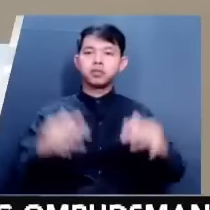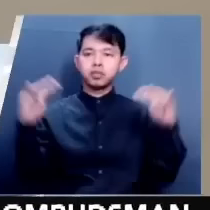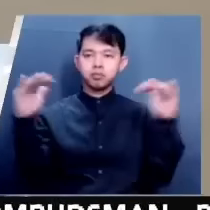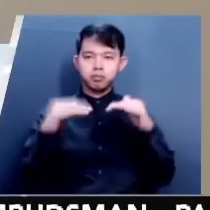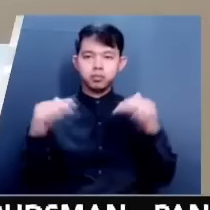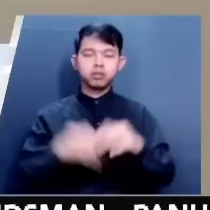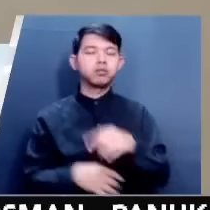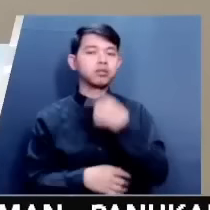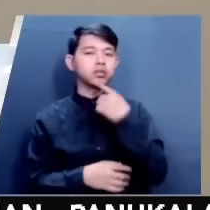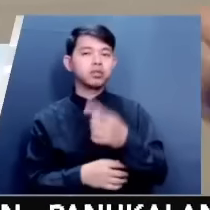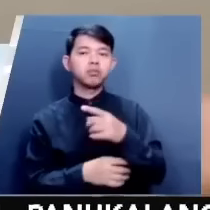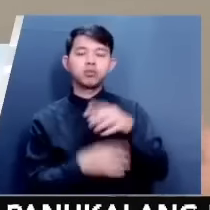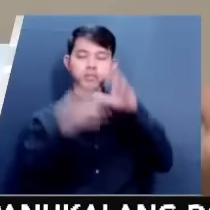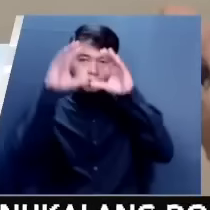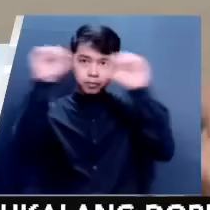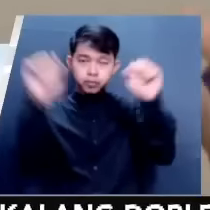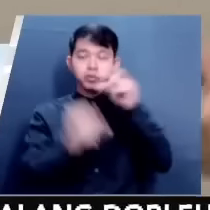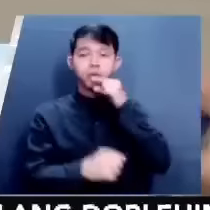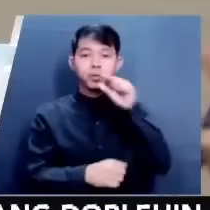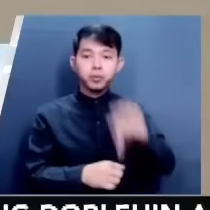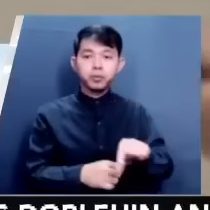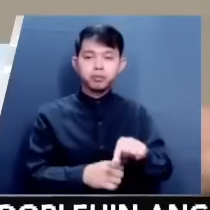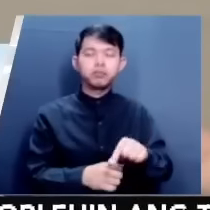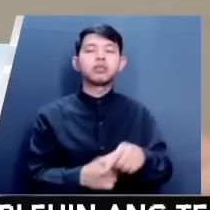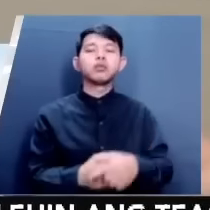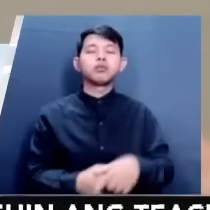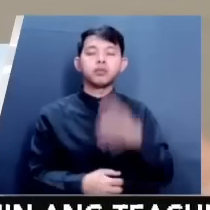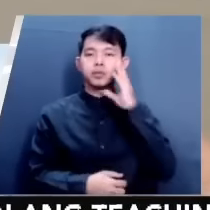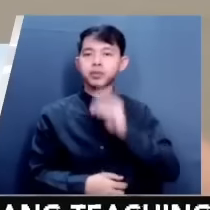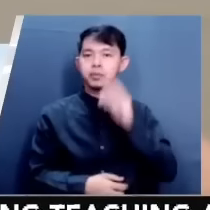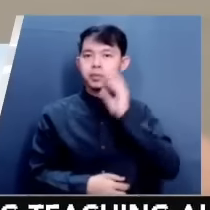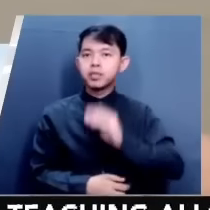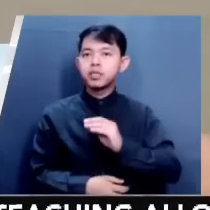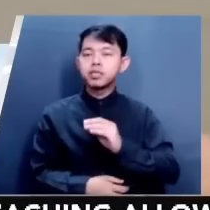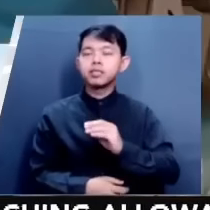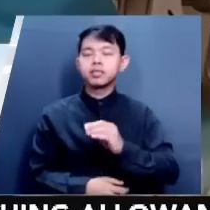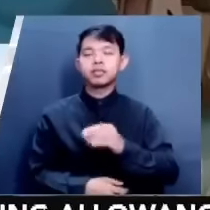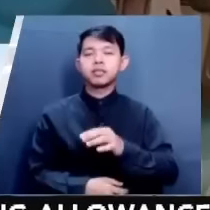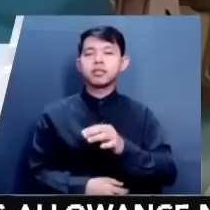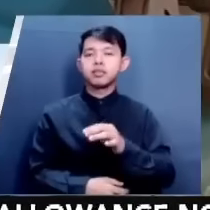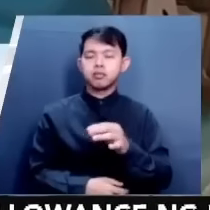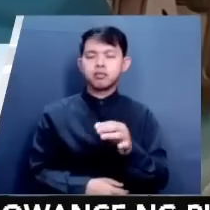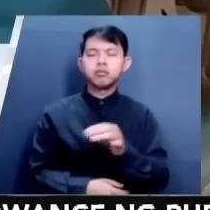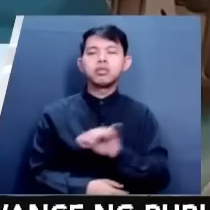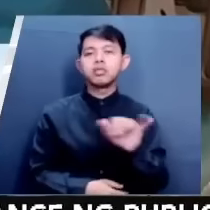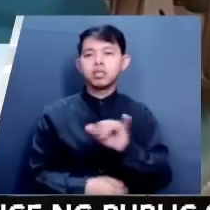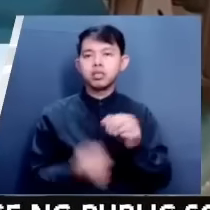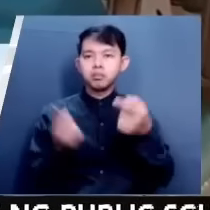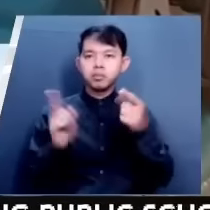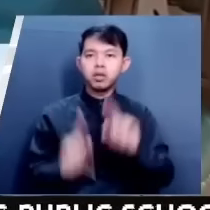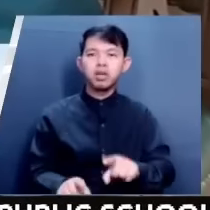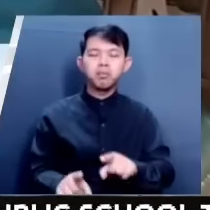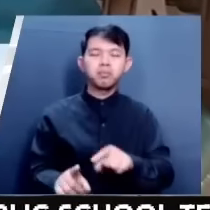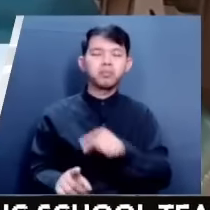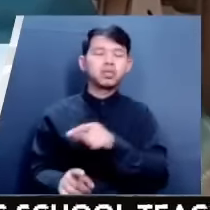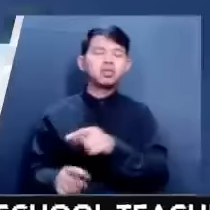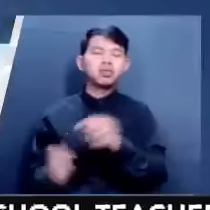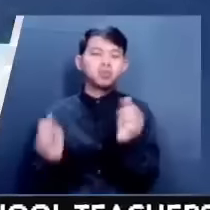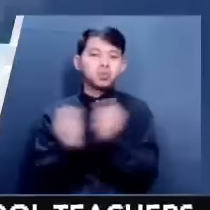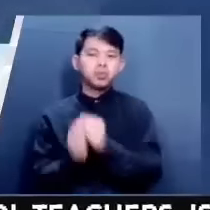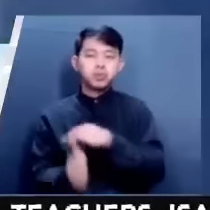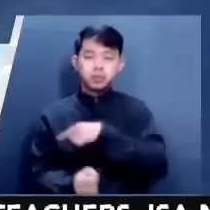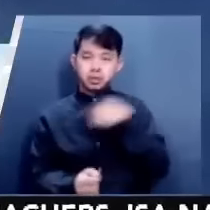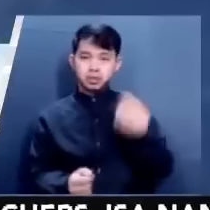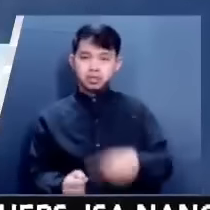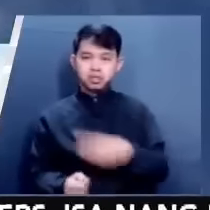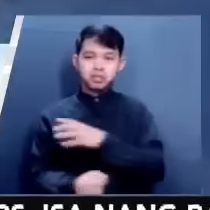na may hahalin tulad sa karanasan ng Ukraine ang panghaharas ng China sa mga barko ng Pilipinas sa West Philippine